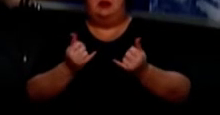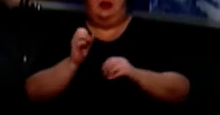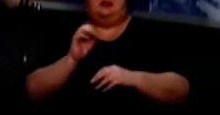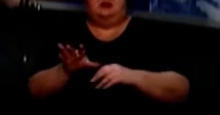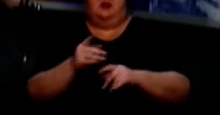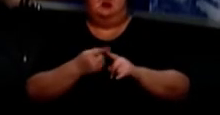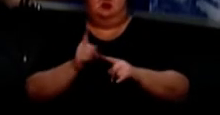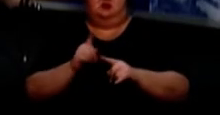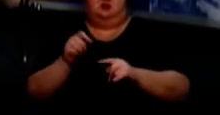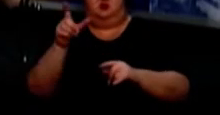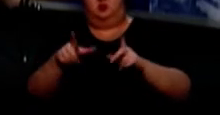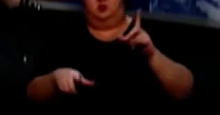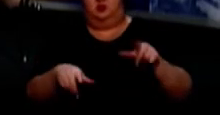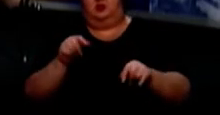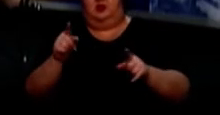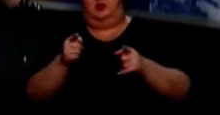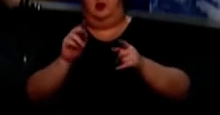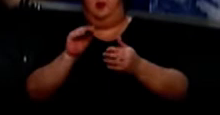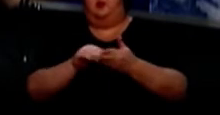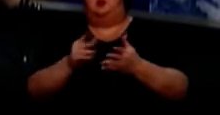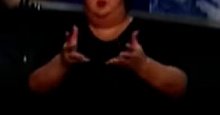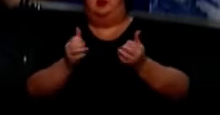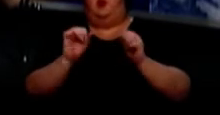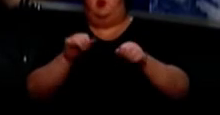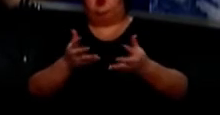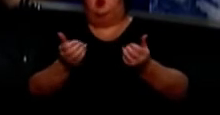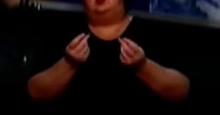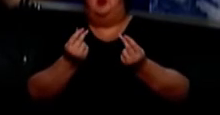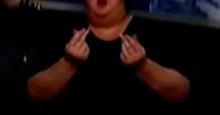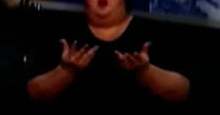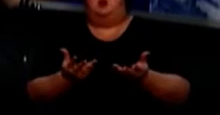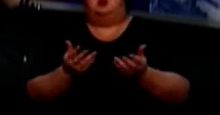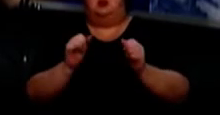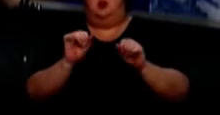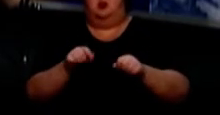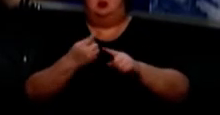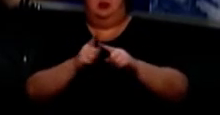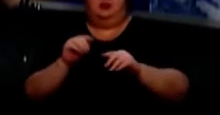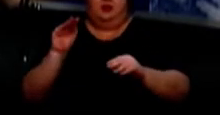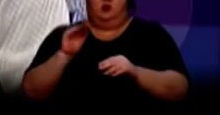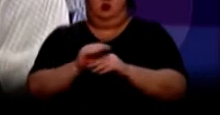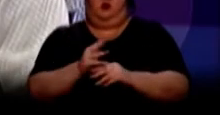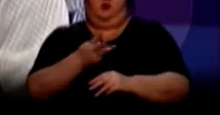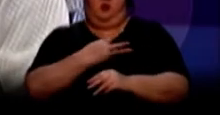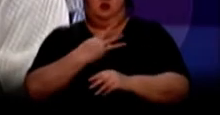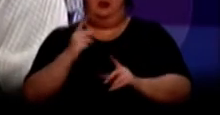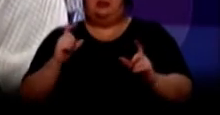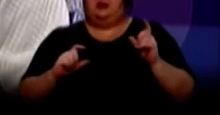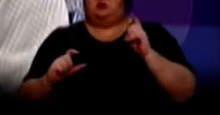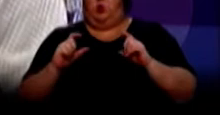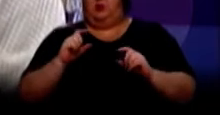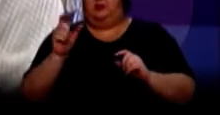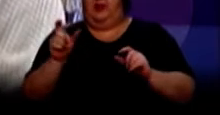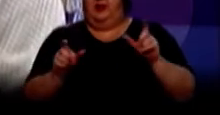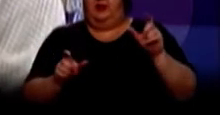цю вторсировину у пункт прийому, можна ще отримати кошти. Я думаю, що це теж додаткова мотивація студентам, тому що